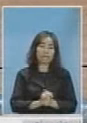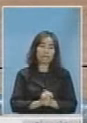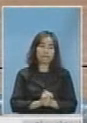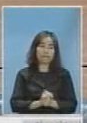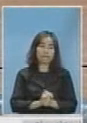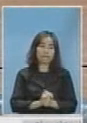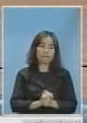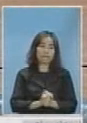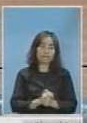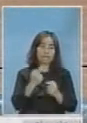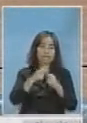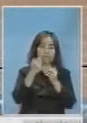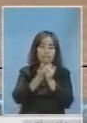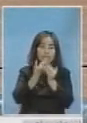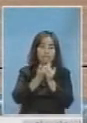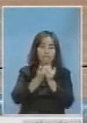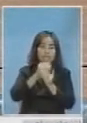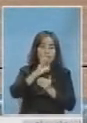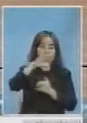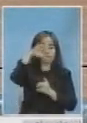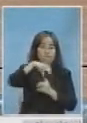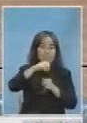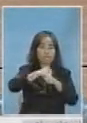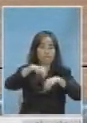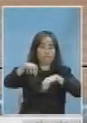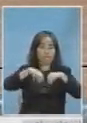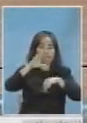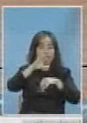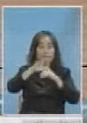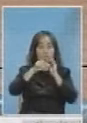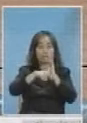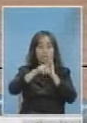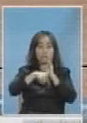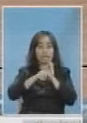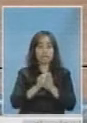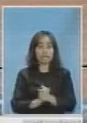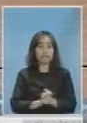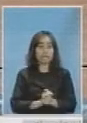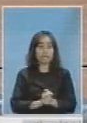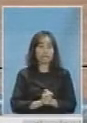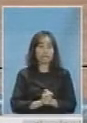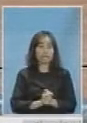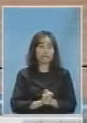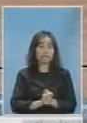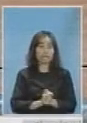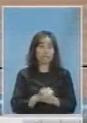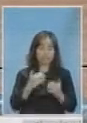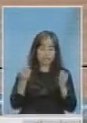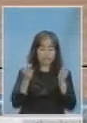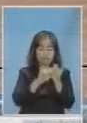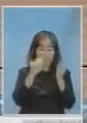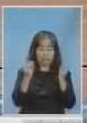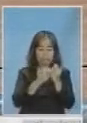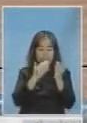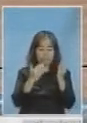ในงบประมาณของสำนักงานเลขาธิการนายกรัฐมนตรีเปิดผ่านๆก็ดูเป็นหน่วยงาน